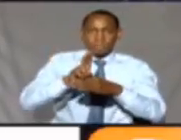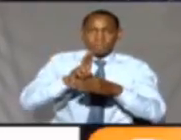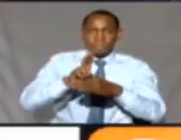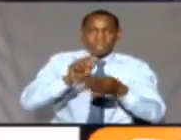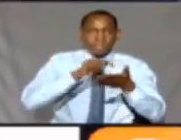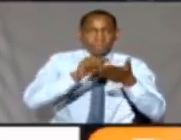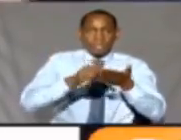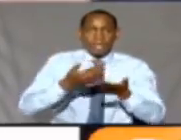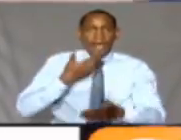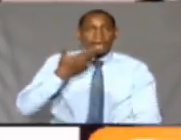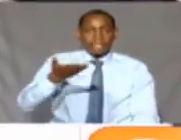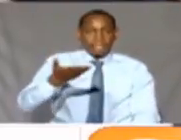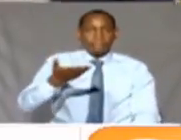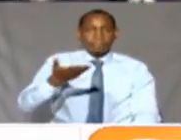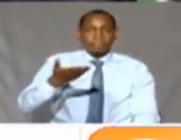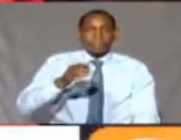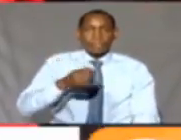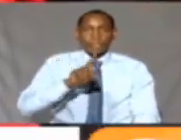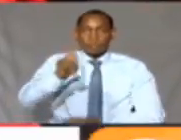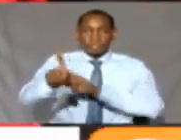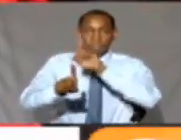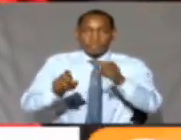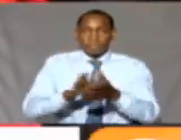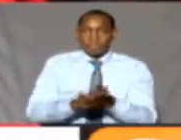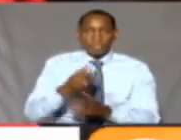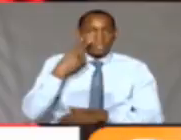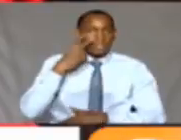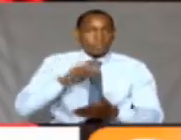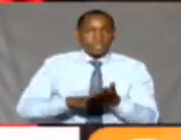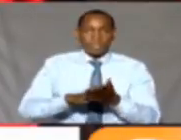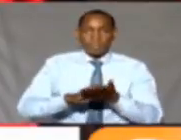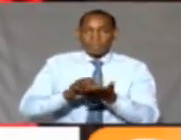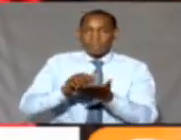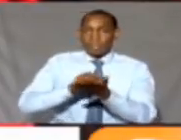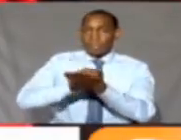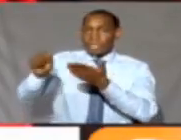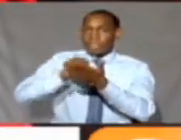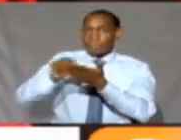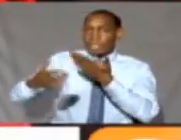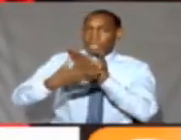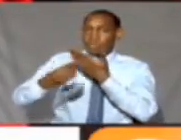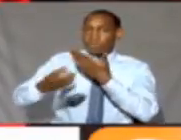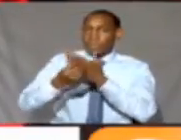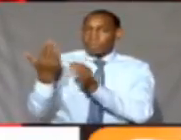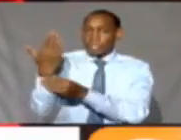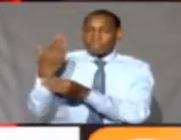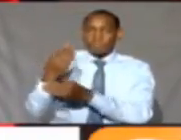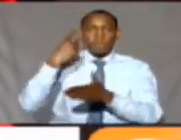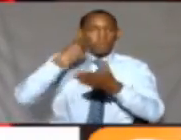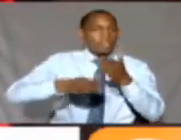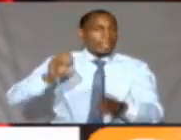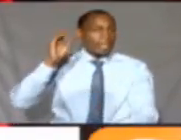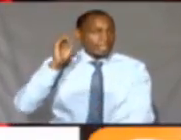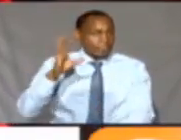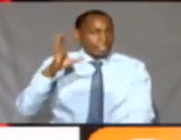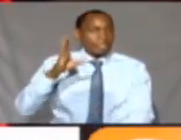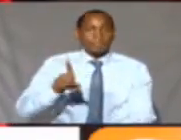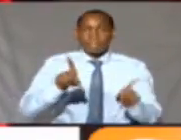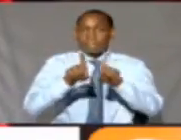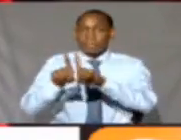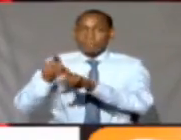kujibu maswali. Tuliendelea badala ya kwenda kufanya photocopy ya karatasi ambayo ingetugharimu pesa nyingi, na kwa